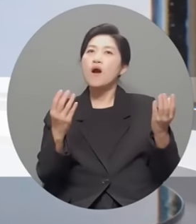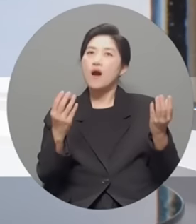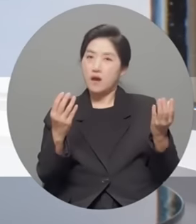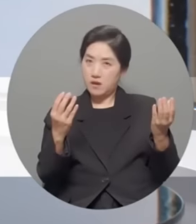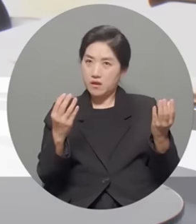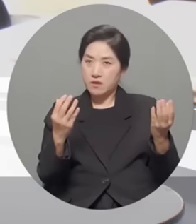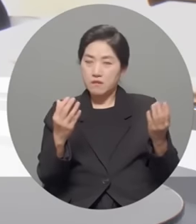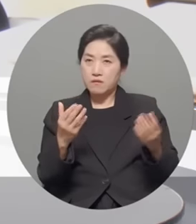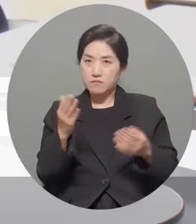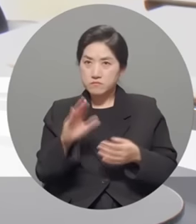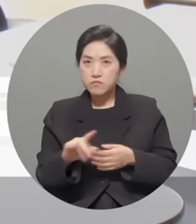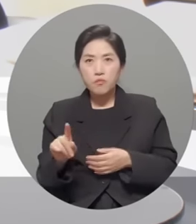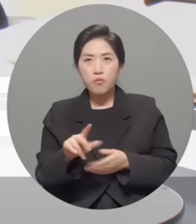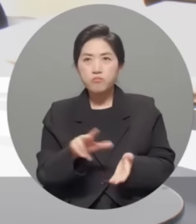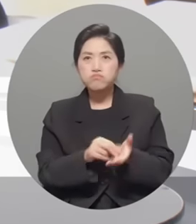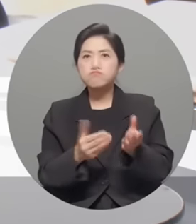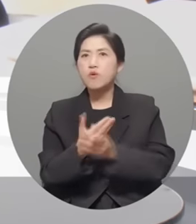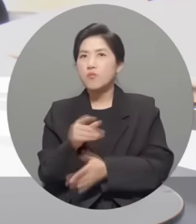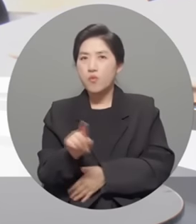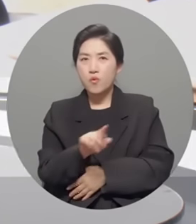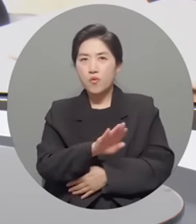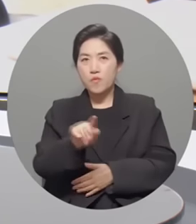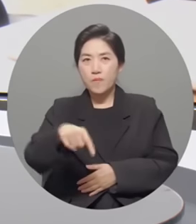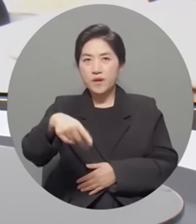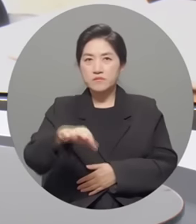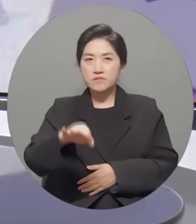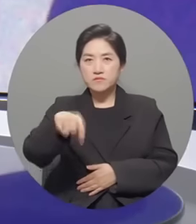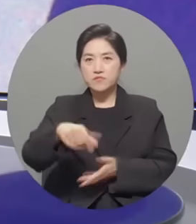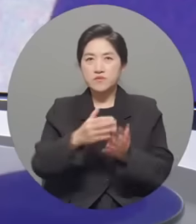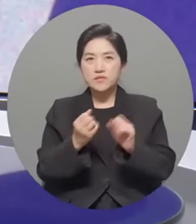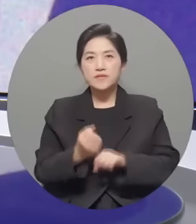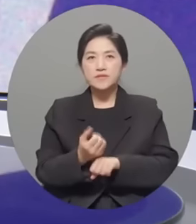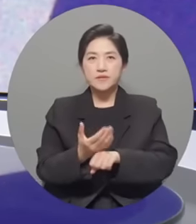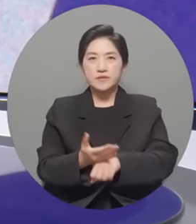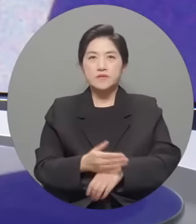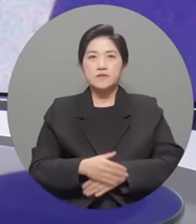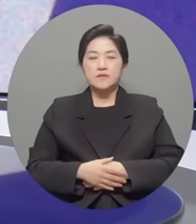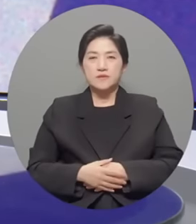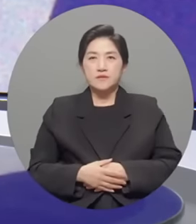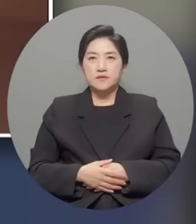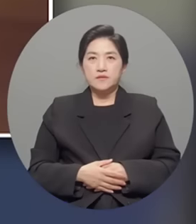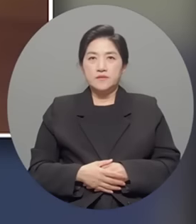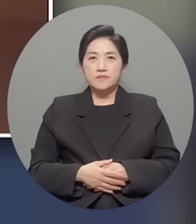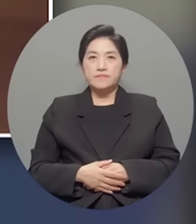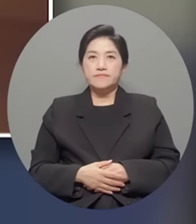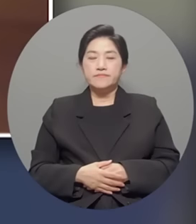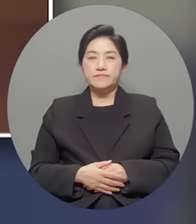있었는데요. 대체 무슨 일이 벌어진 건지 백승우 기자가 알아봤습니다.